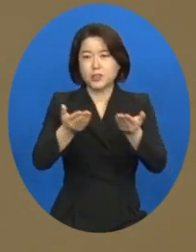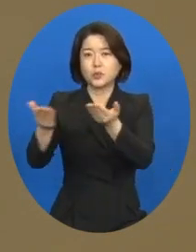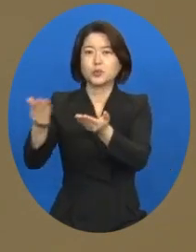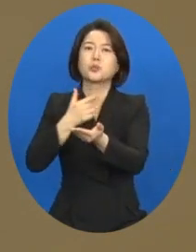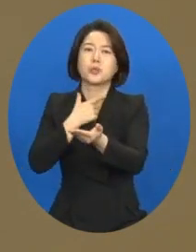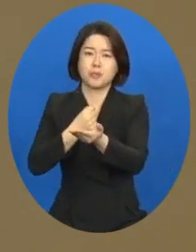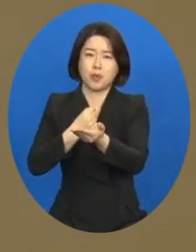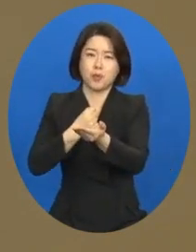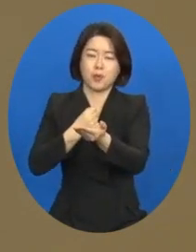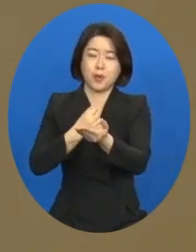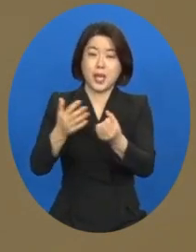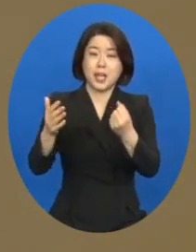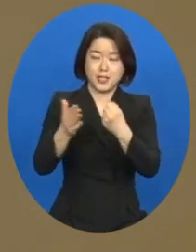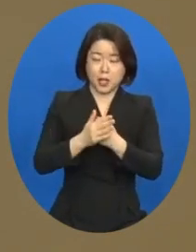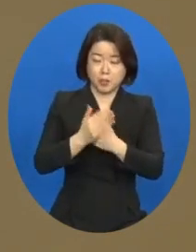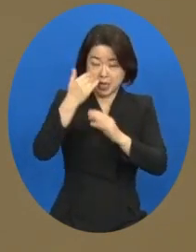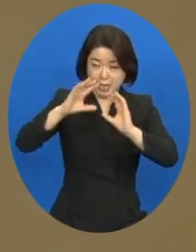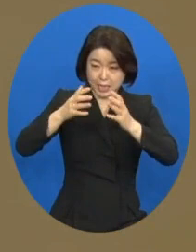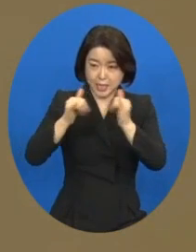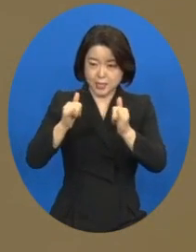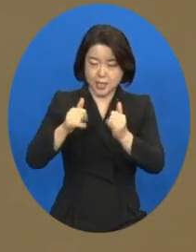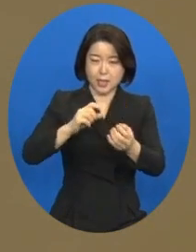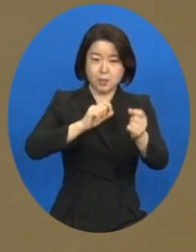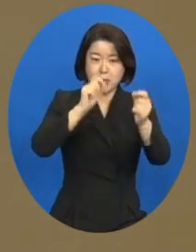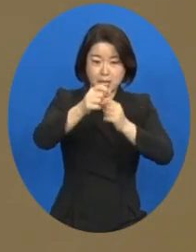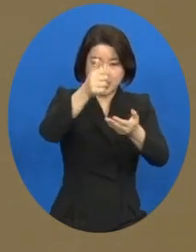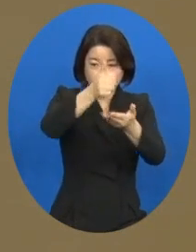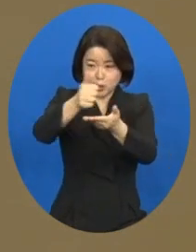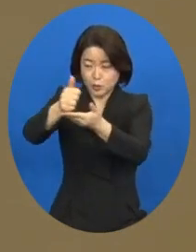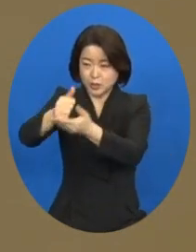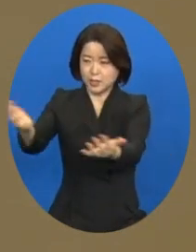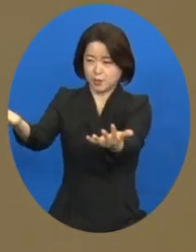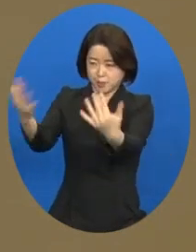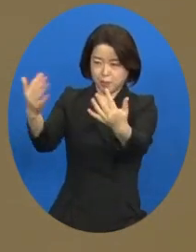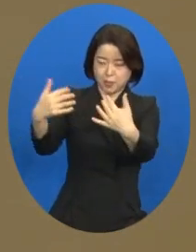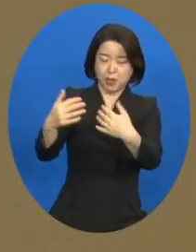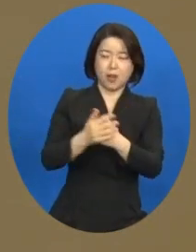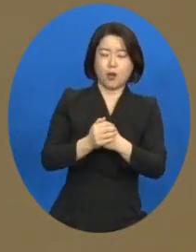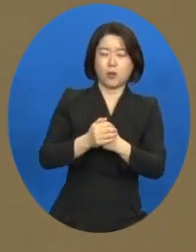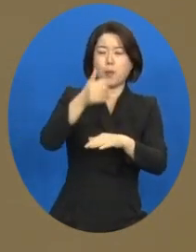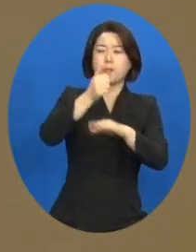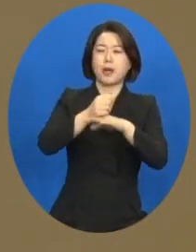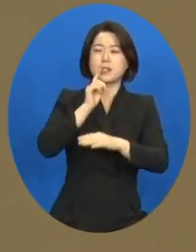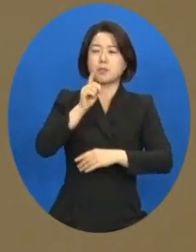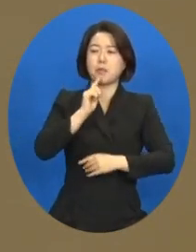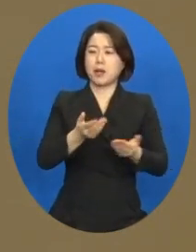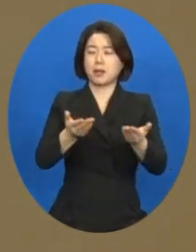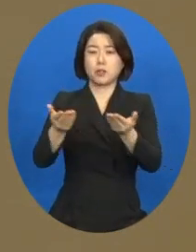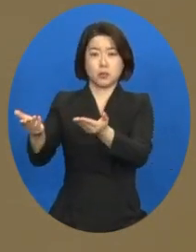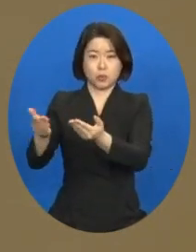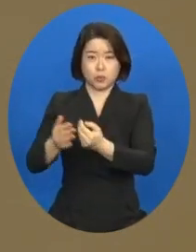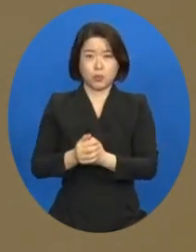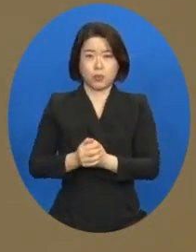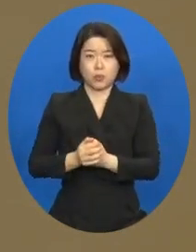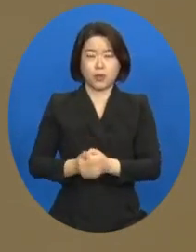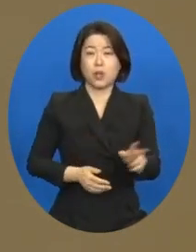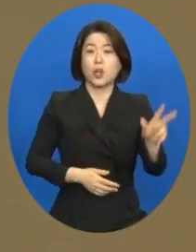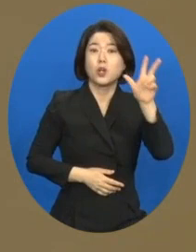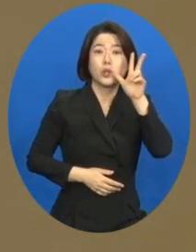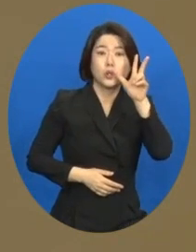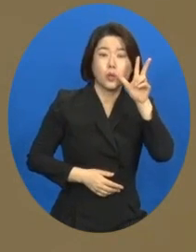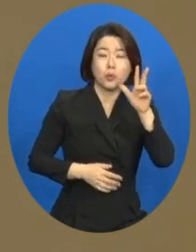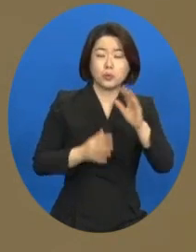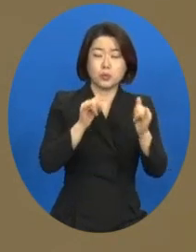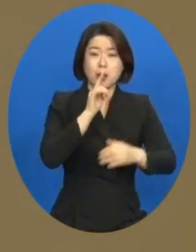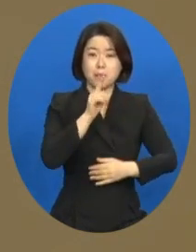그래서 이스라엘의 지도자들을 다 불러 모아서 유언을 해요. 근데 여호수아가 무슨 유언을